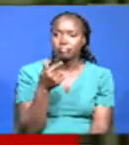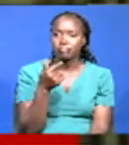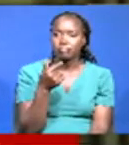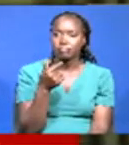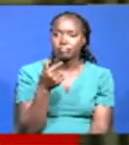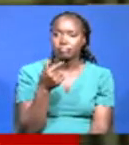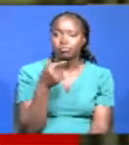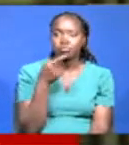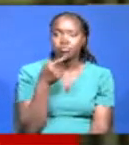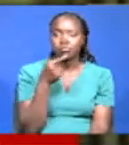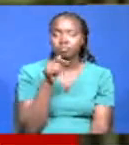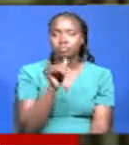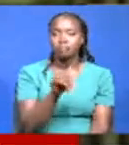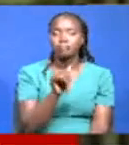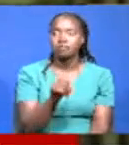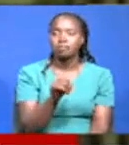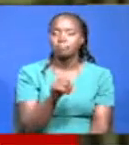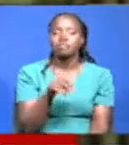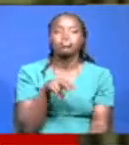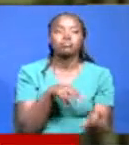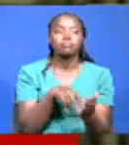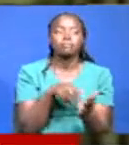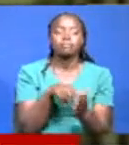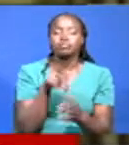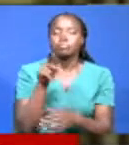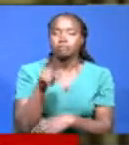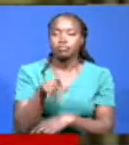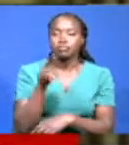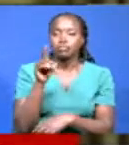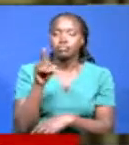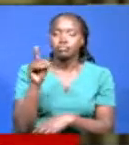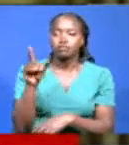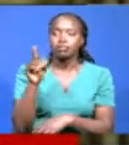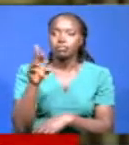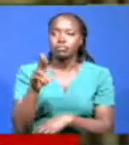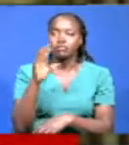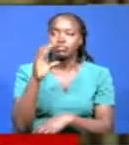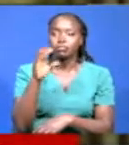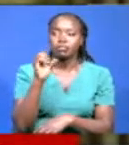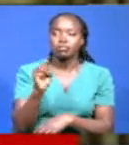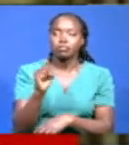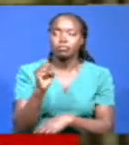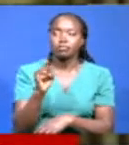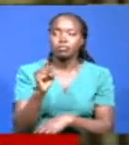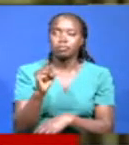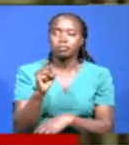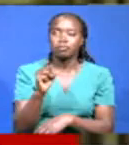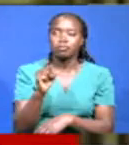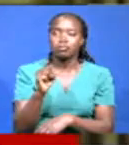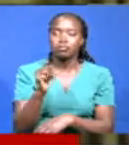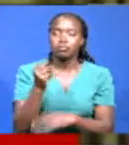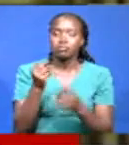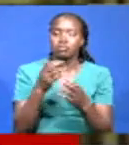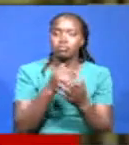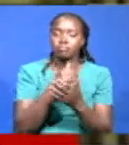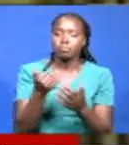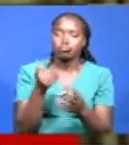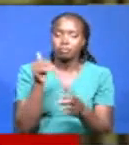mulisema ya kwamba huu mradi wa PDDRCS ya kwamba wengine wenu